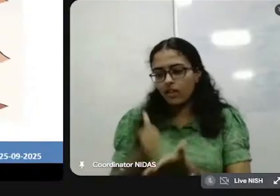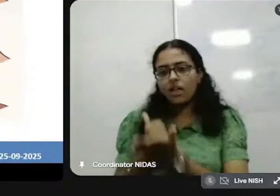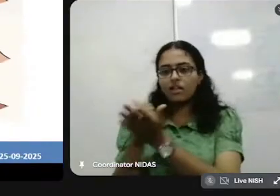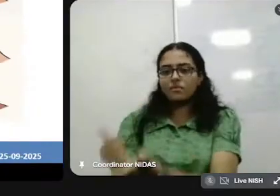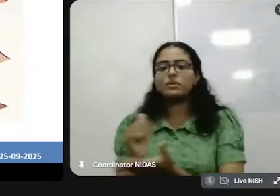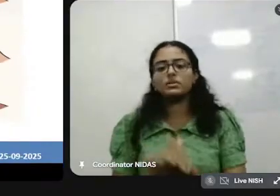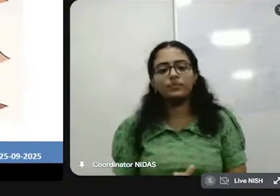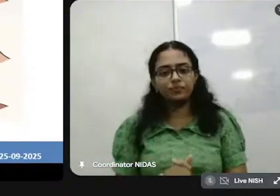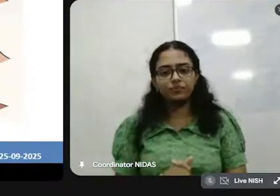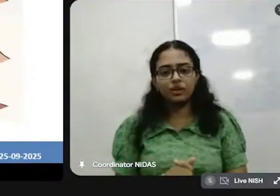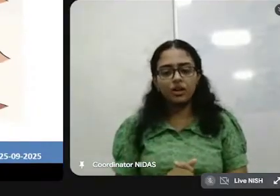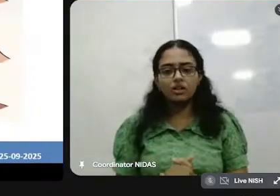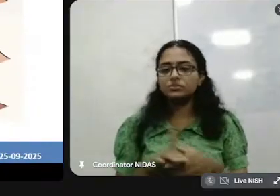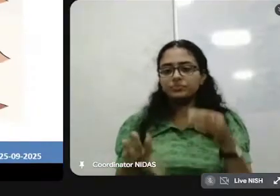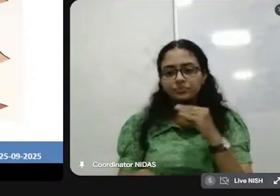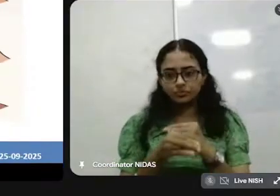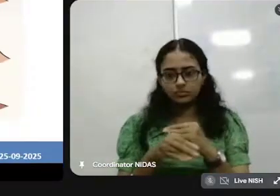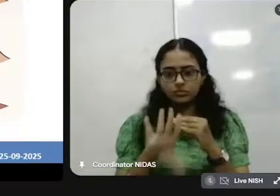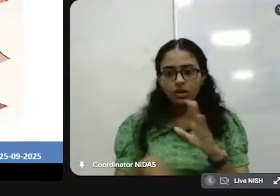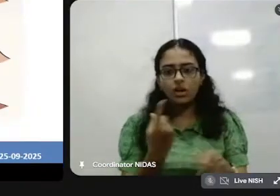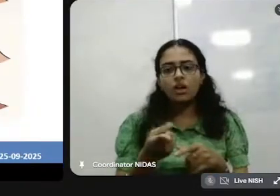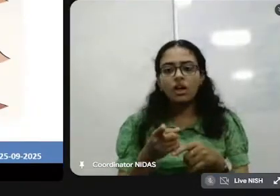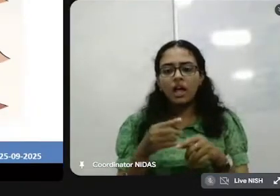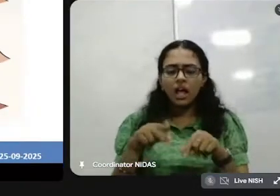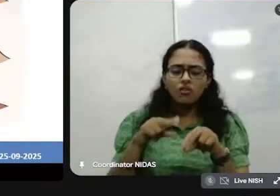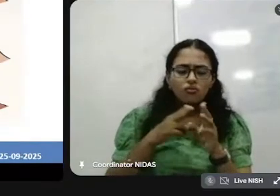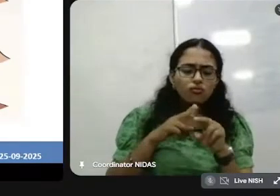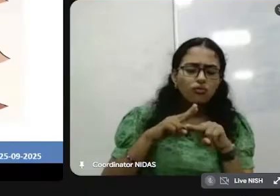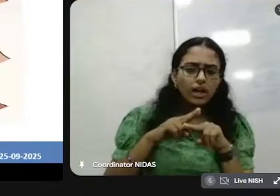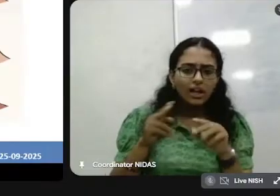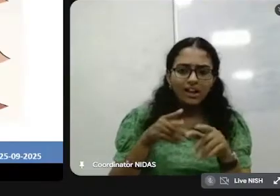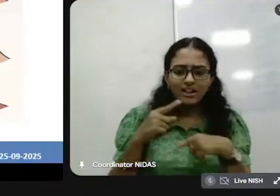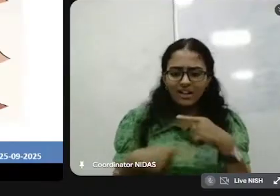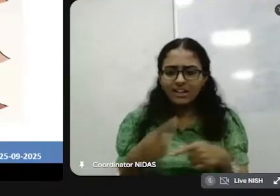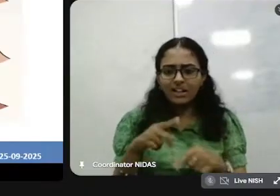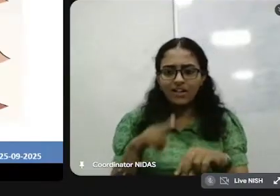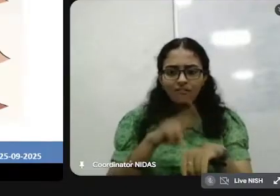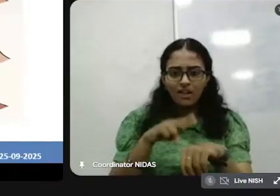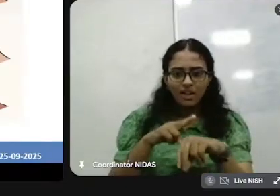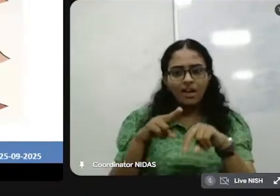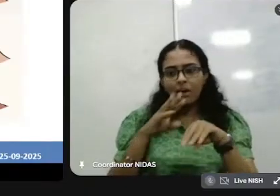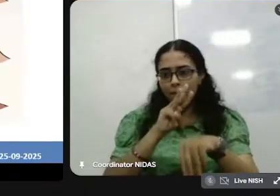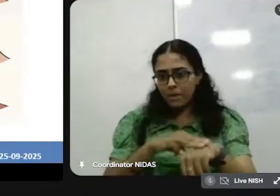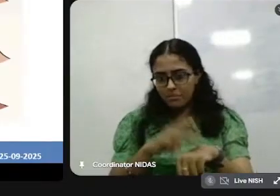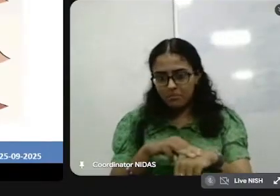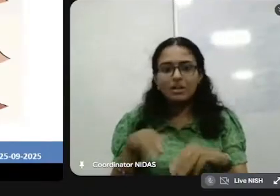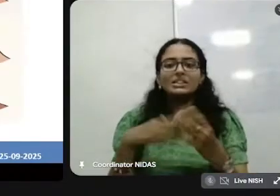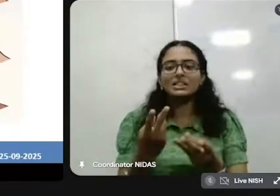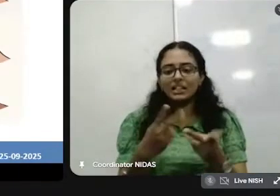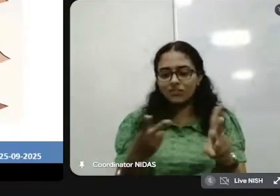ആണ്. പിന്നെ അതേപോലെ തന്നെ എല്ലാ ദിവസവും ഫാമിലി മെമ്പേഴ്സ്, ബന്ധുക്കാര്, അല്ല നമ്മുടെ വീടിനോട് ഏറ്റവും അടുത്ത് നിൽക്കുന്ന